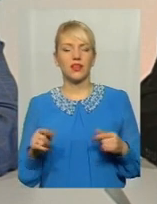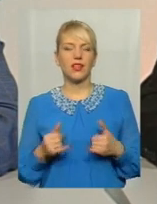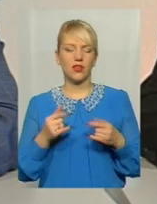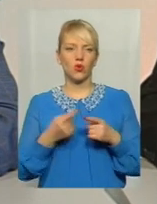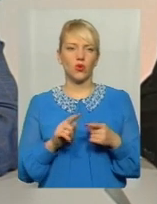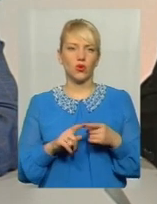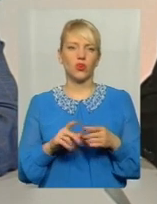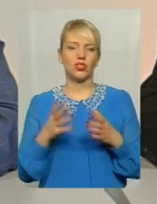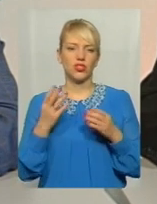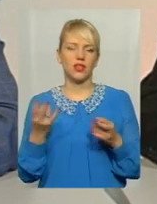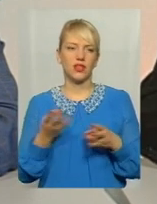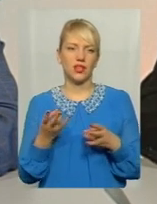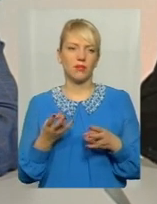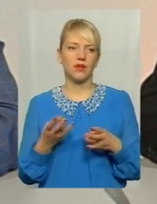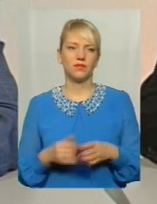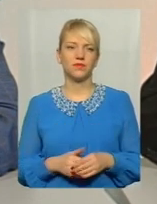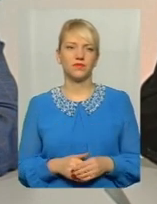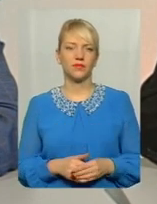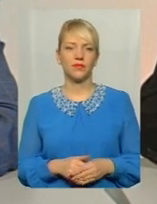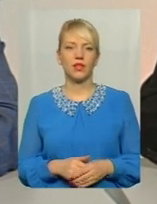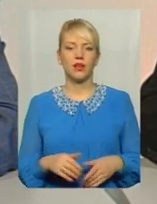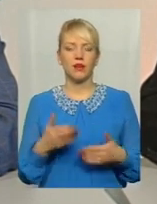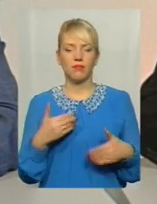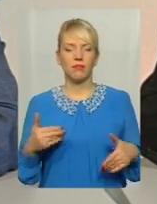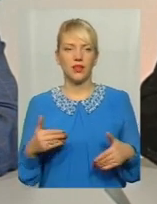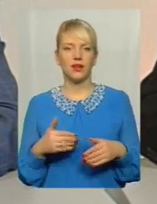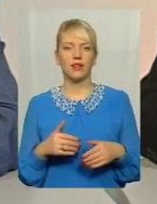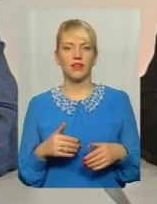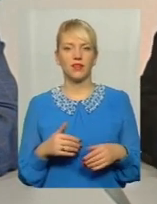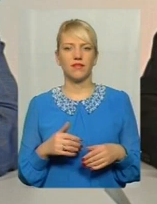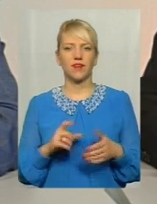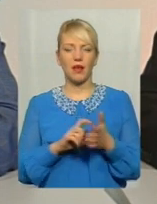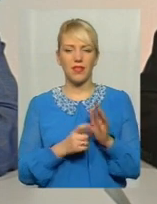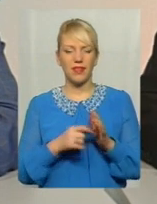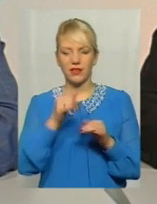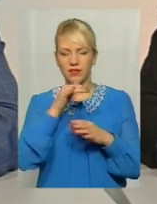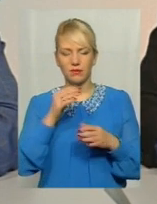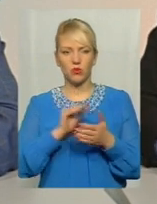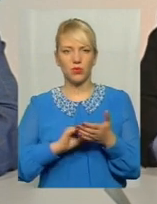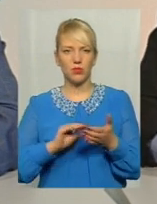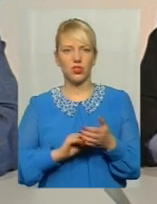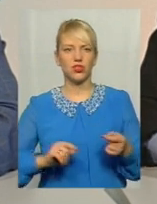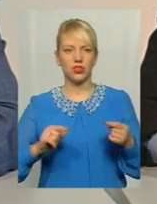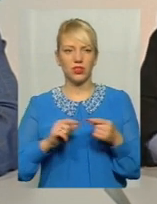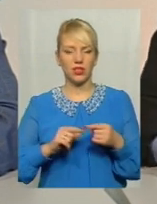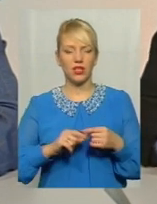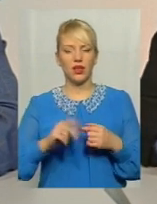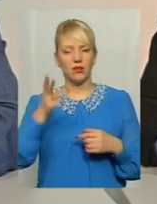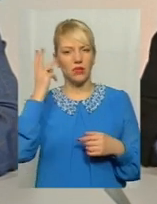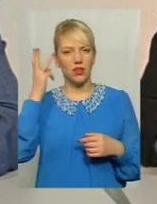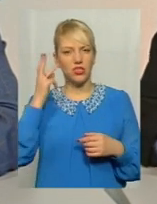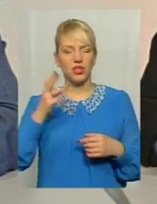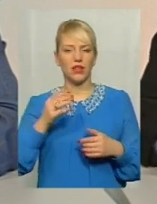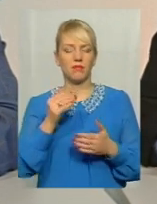ще треба накатати. Ми в кабінетах не зможемо прописати чіткі потрібні хмельничанам графіки. Це